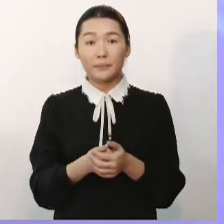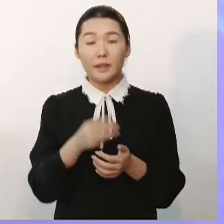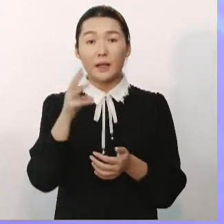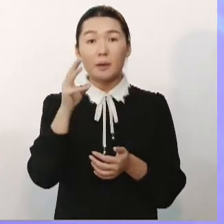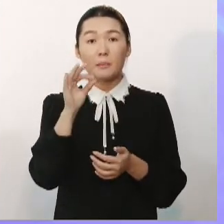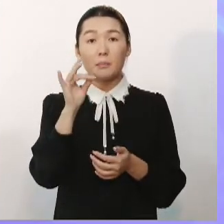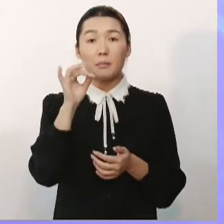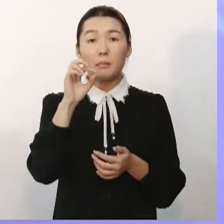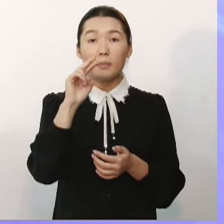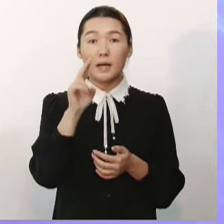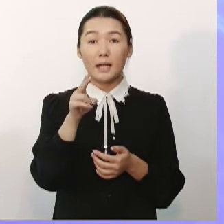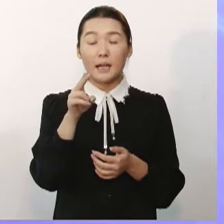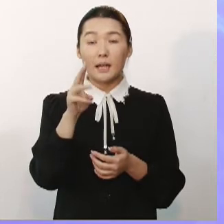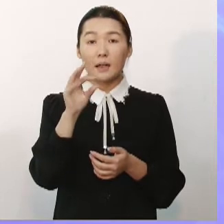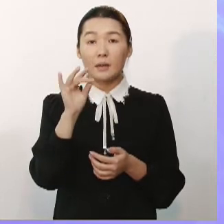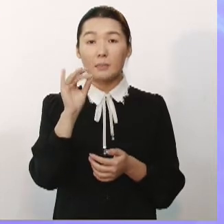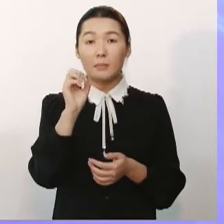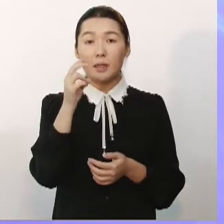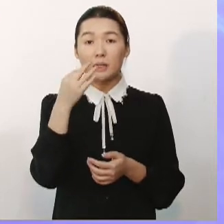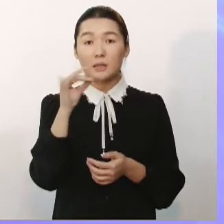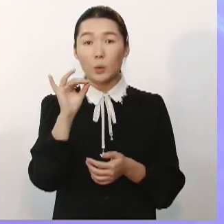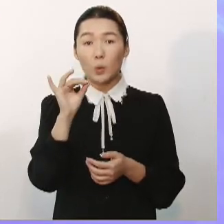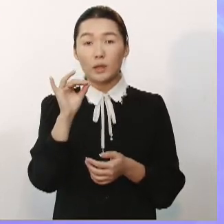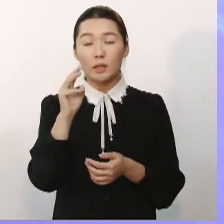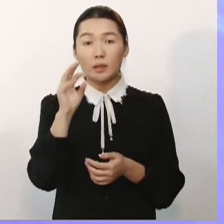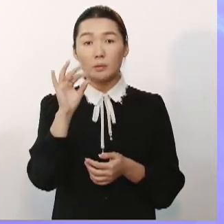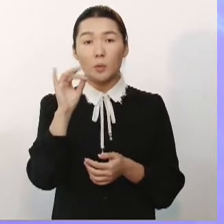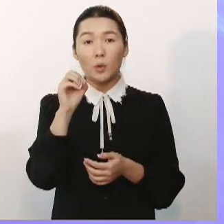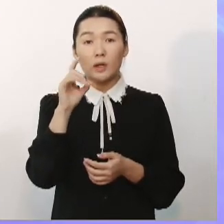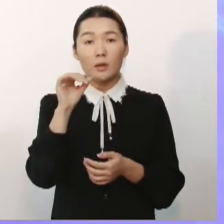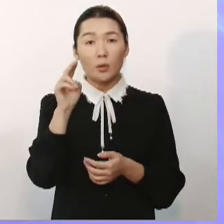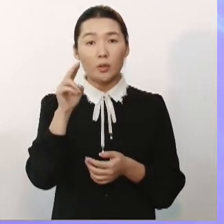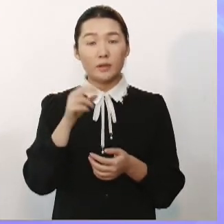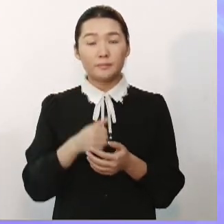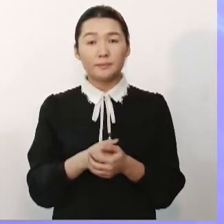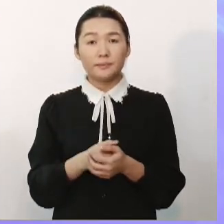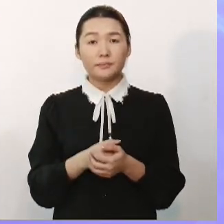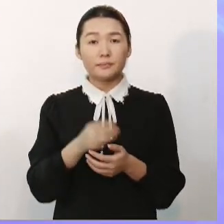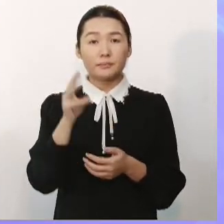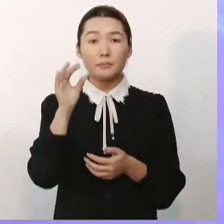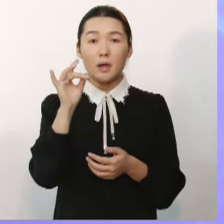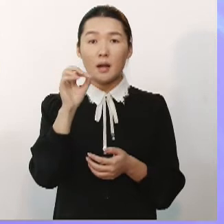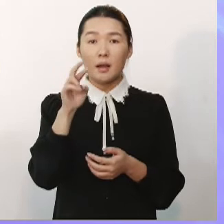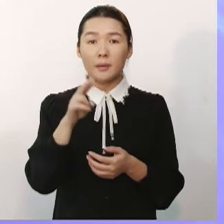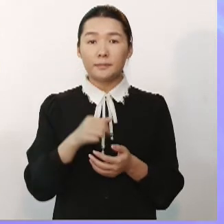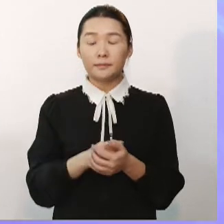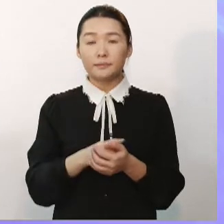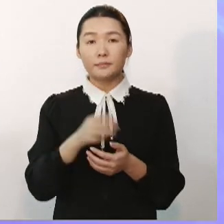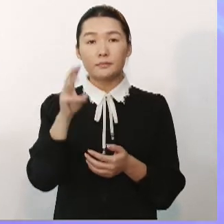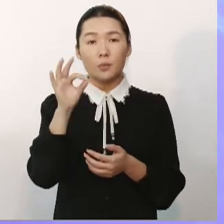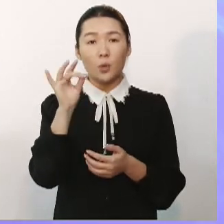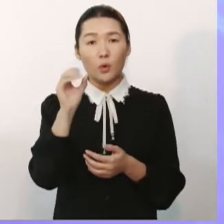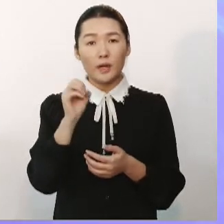моряк, морской, мореход, моря, море.